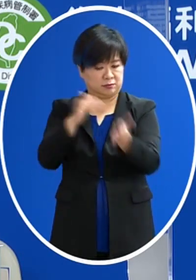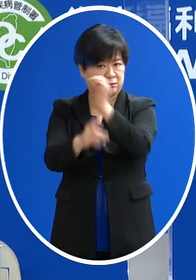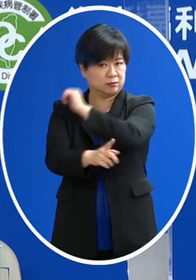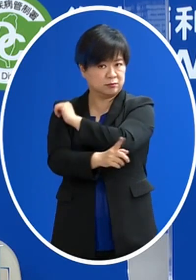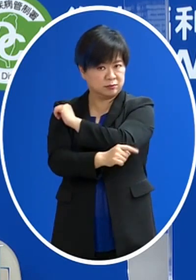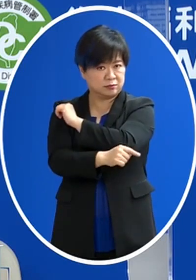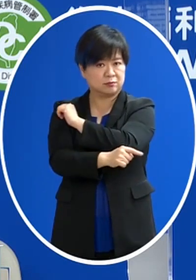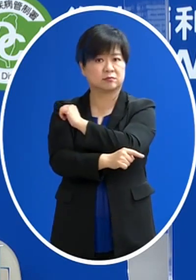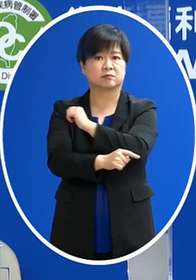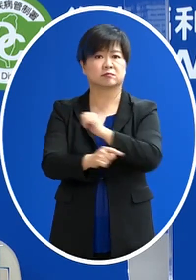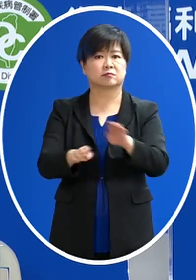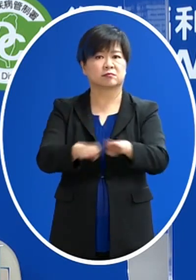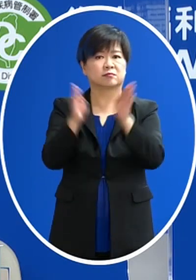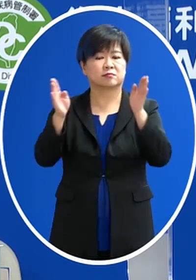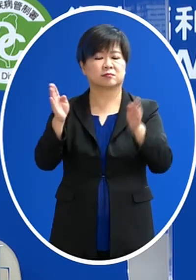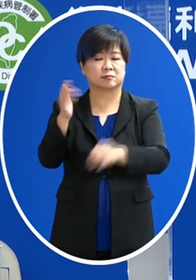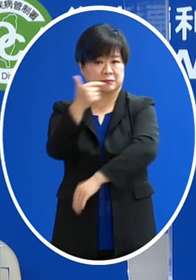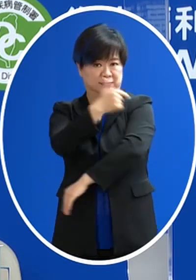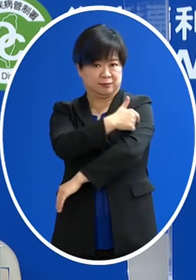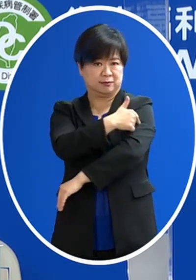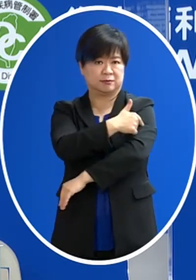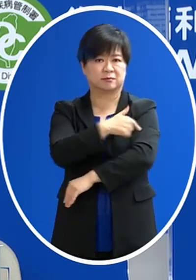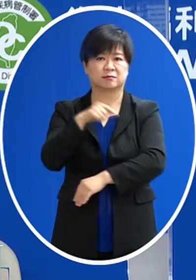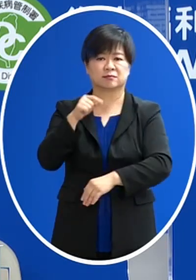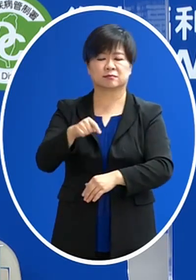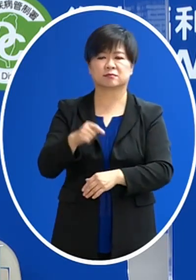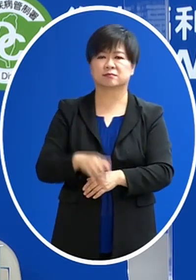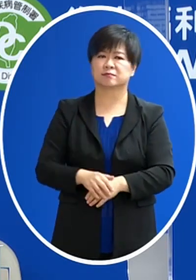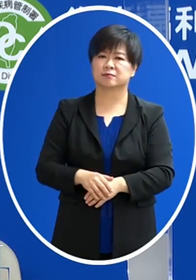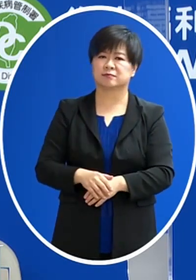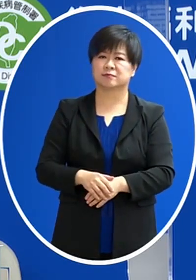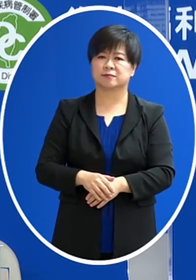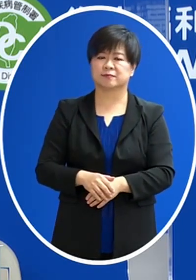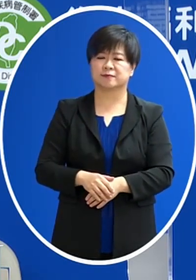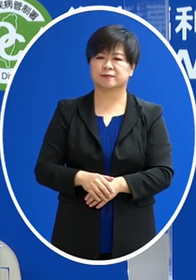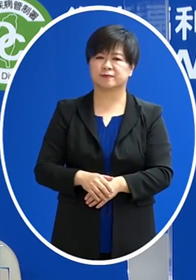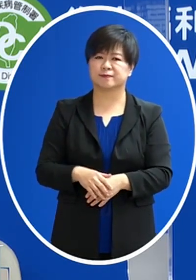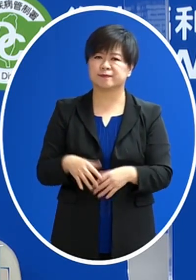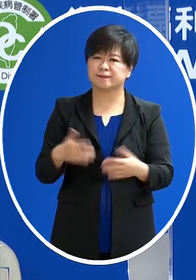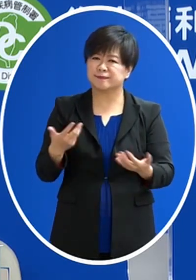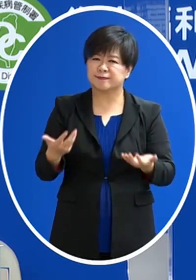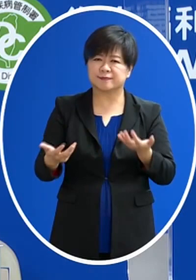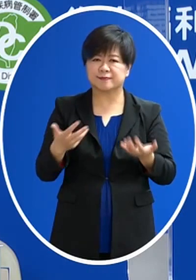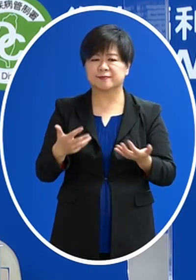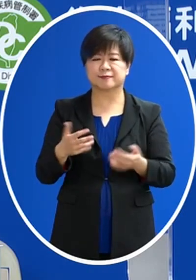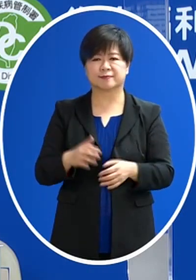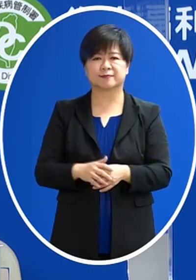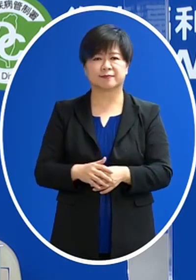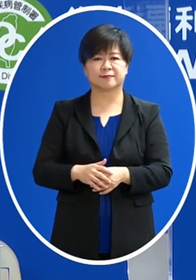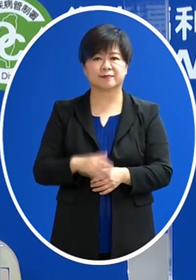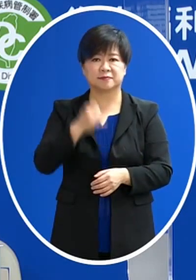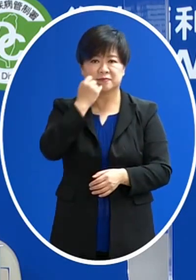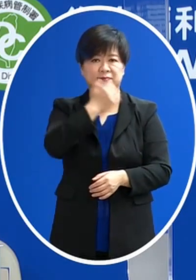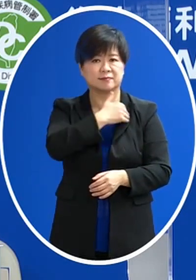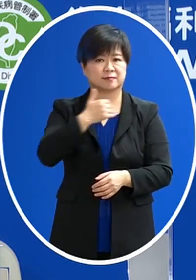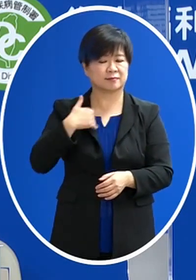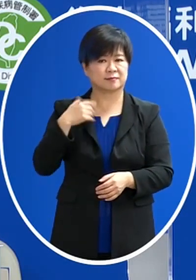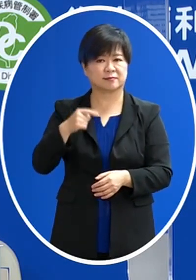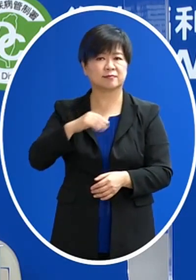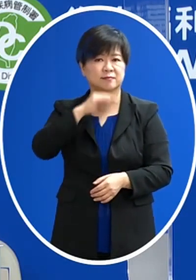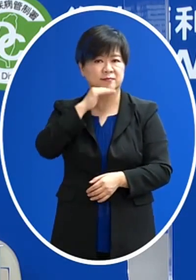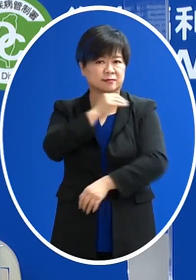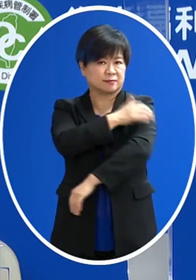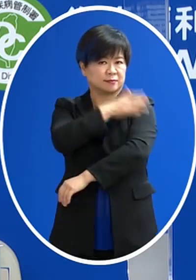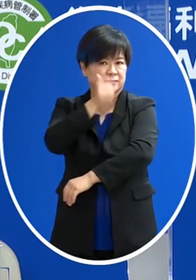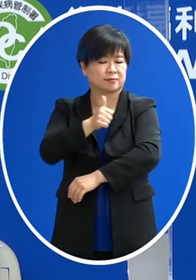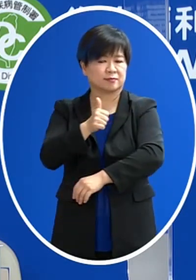最后要开打的时间可能还要再有一些可能要指挥官这